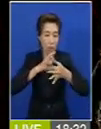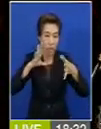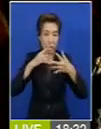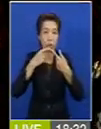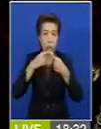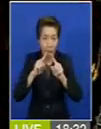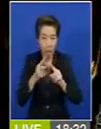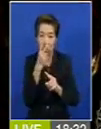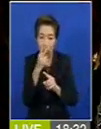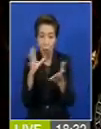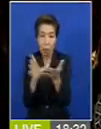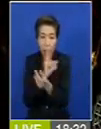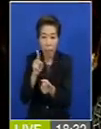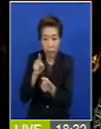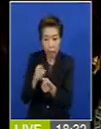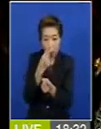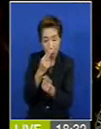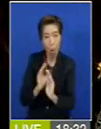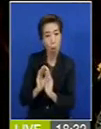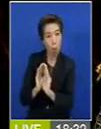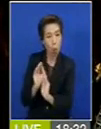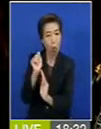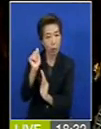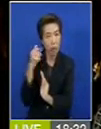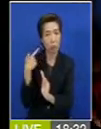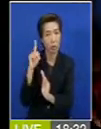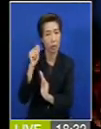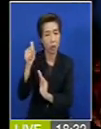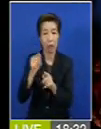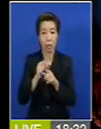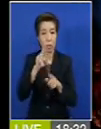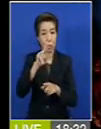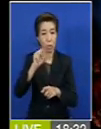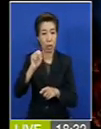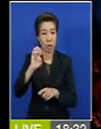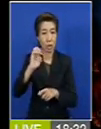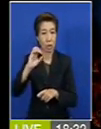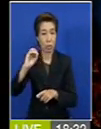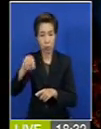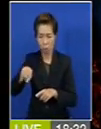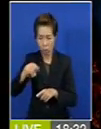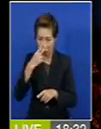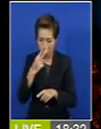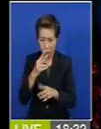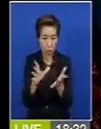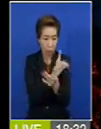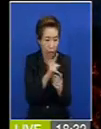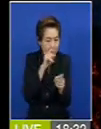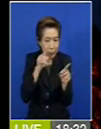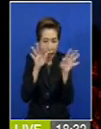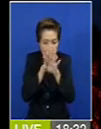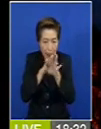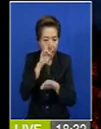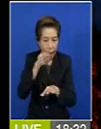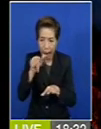างวัฒนธรรมนั้นๆควรค่าแก่การอนุรักษ์ทางยูเนสโกไม่ได้ห้ามการขึ้นทะเบียนมรดกทางวัฒนธรรมที่คล้ายคลึงกัน